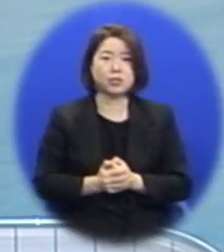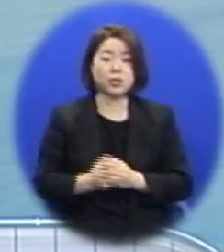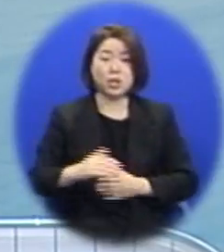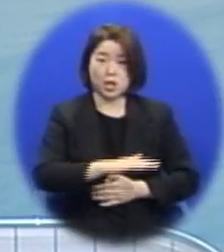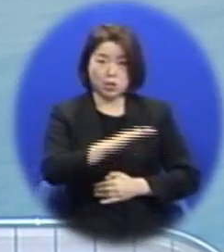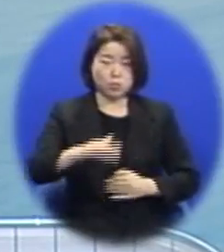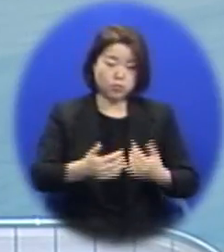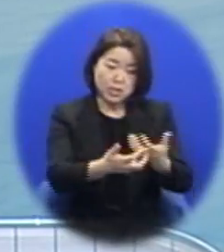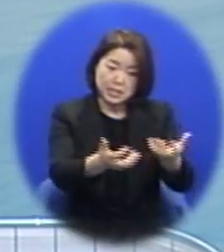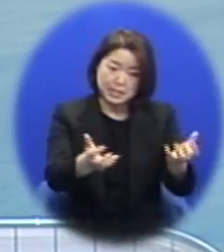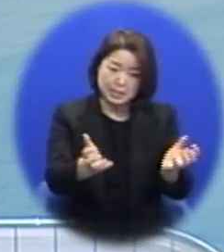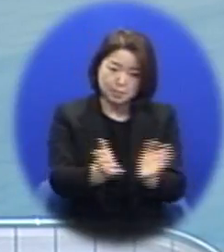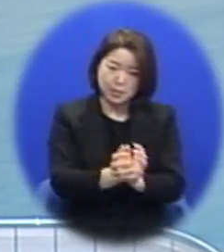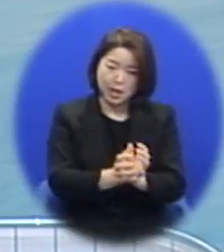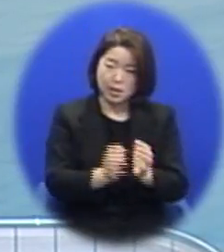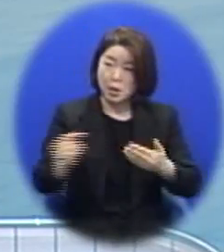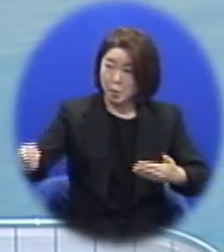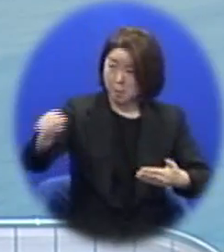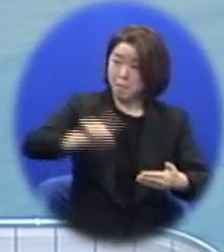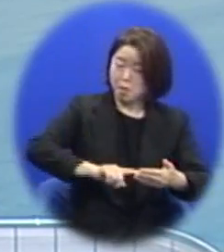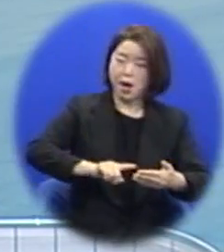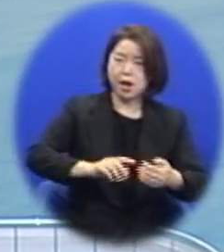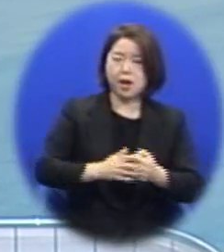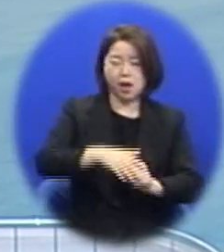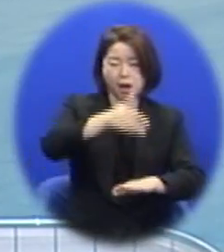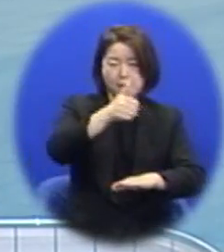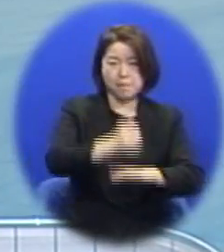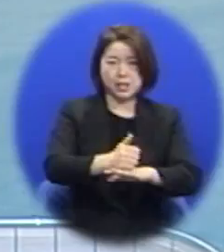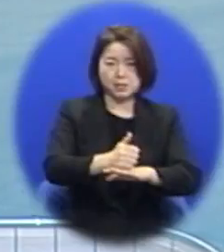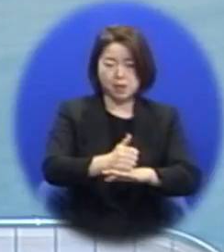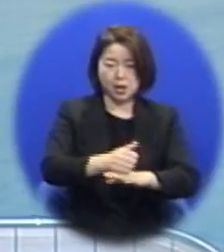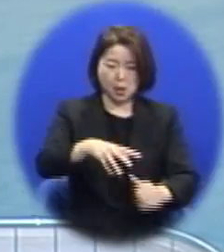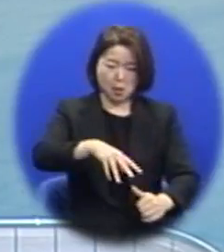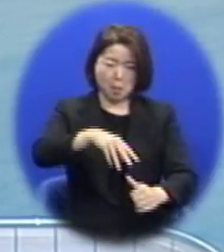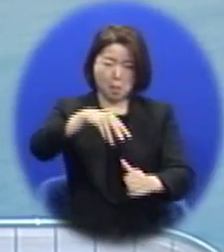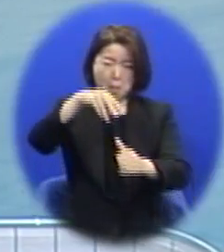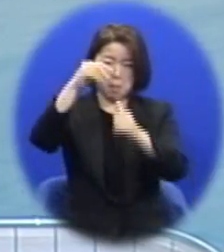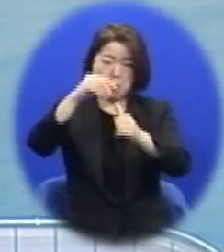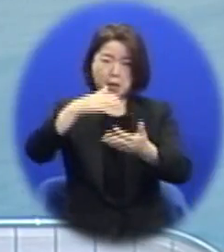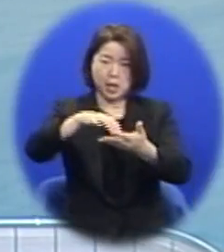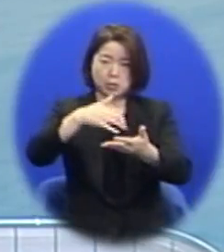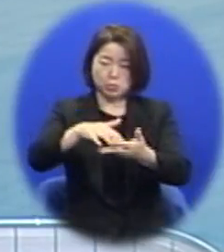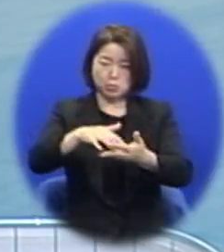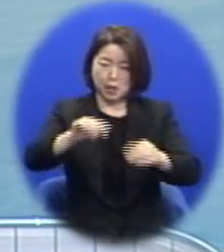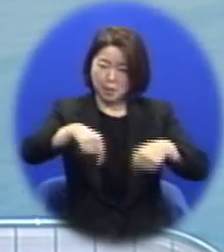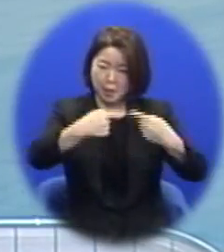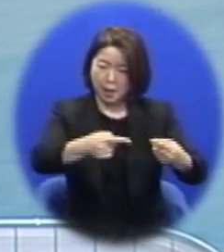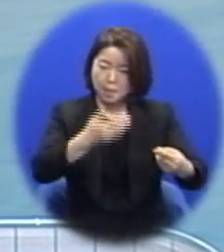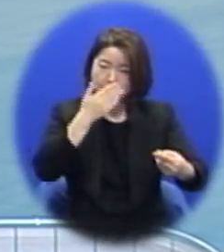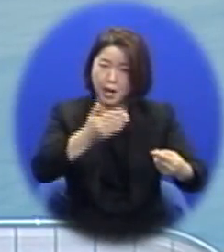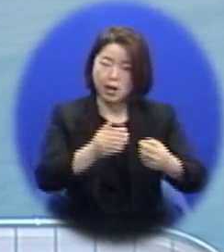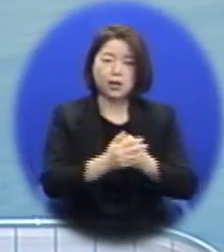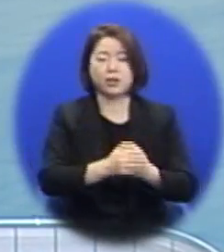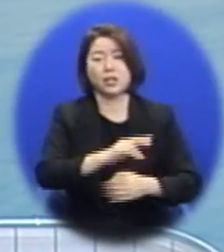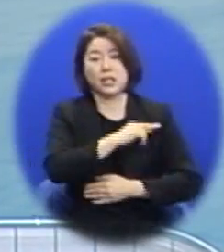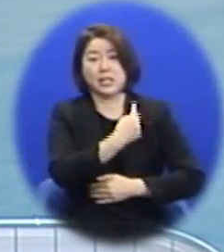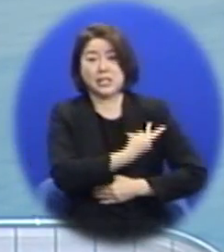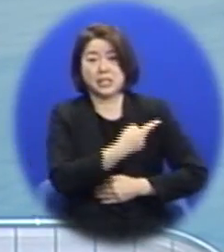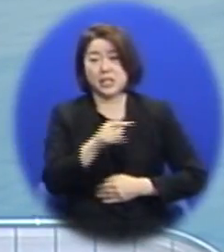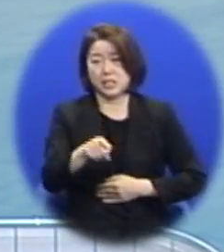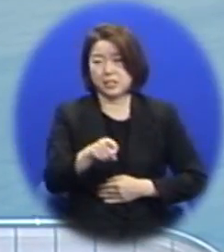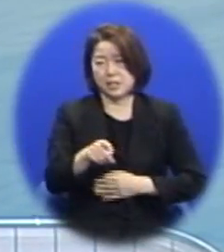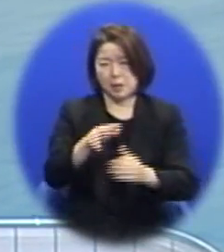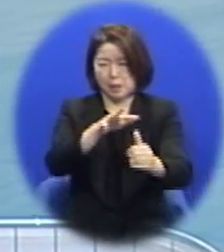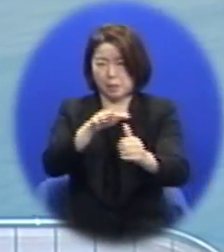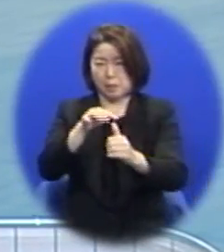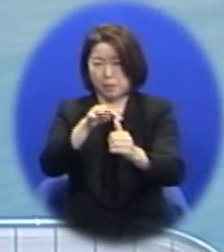우리 집단에만 들어와야 마지막에 휴거될 수 있는 사람 수에 들어갈 수 있다. 이단들은 그렇게